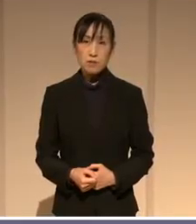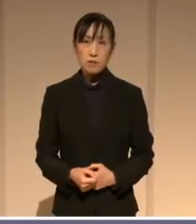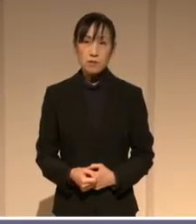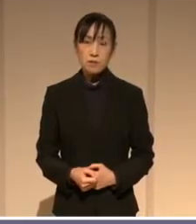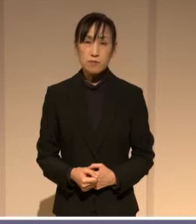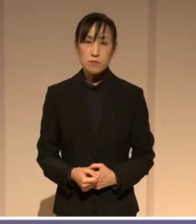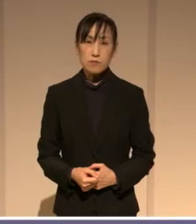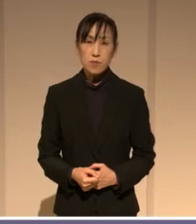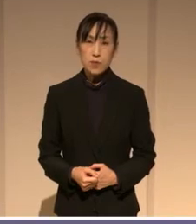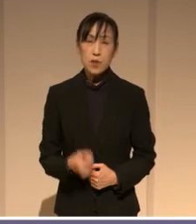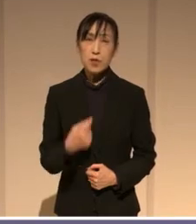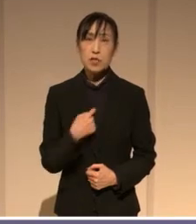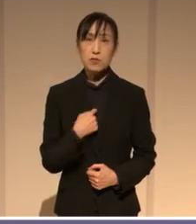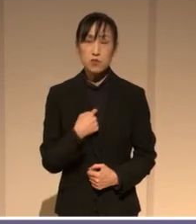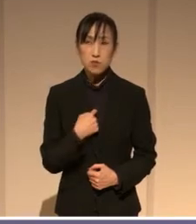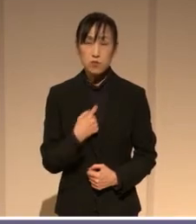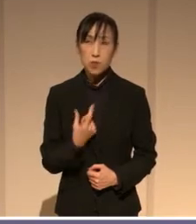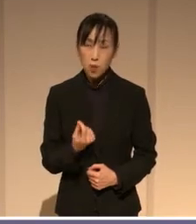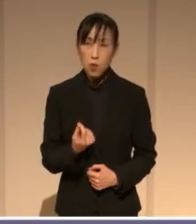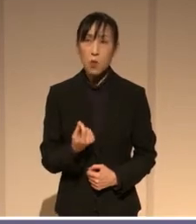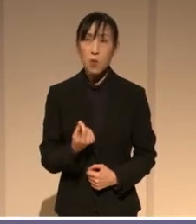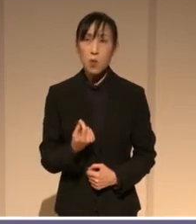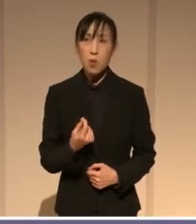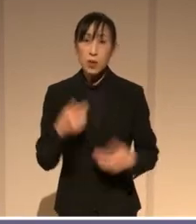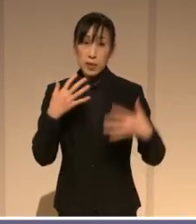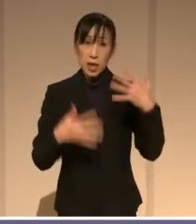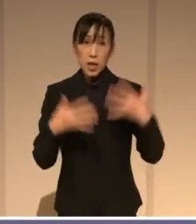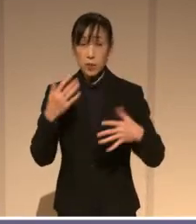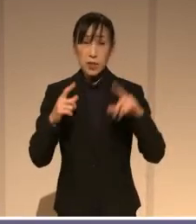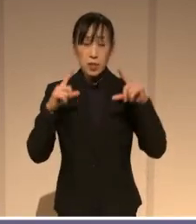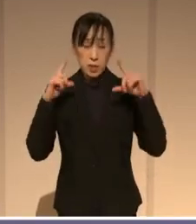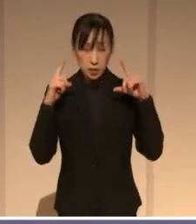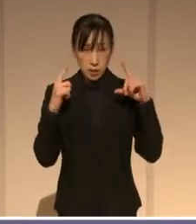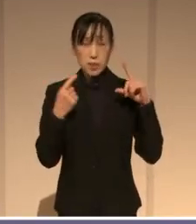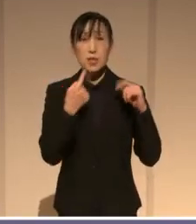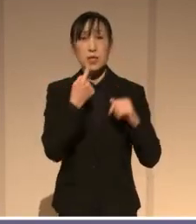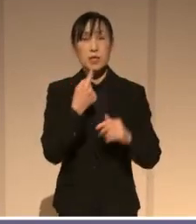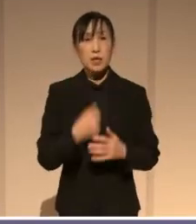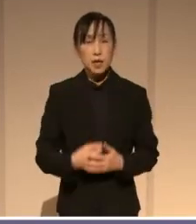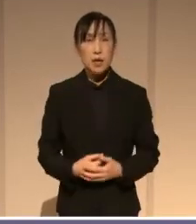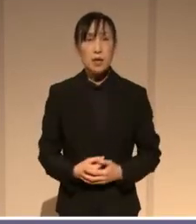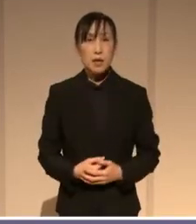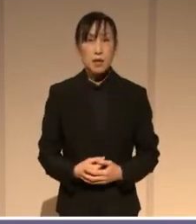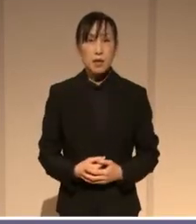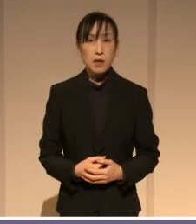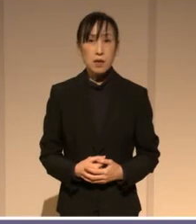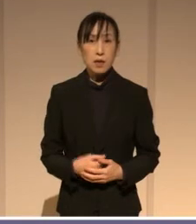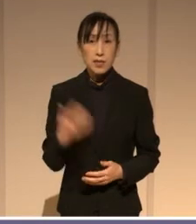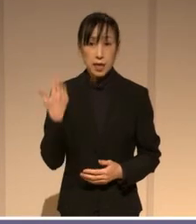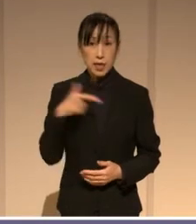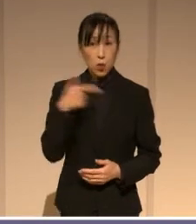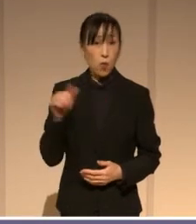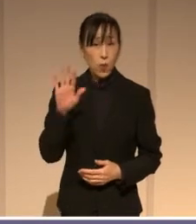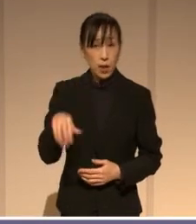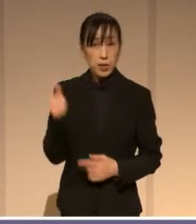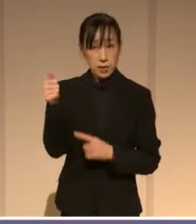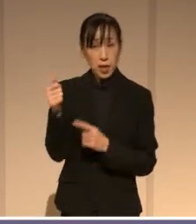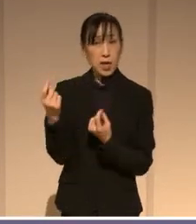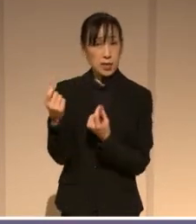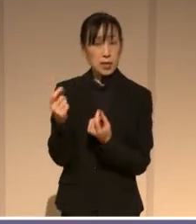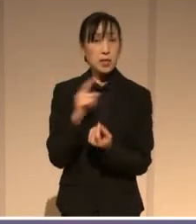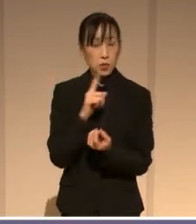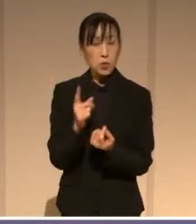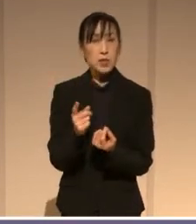こういう自分もこういうテレビ出させていただいたことでさっきお前さん向いていたように距離が